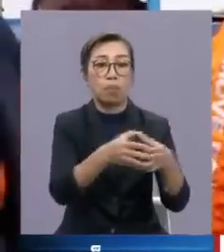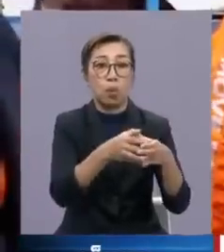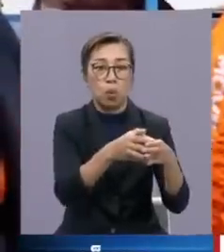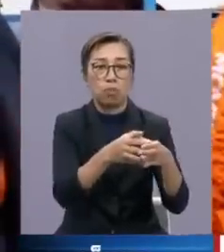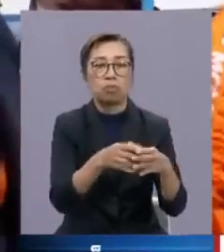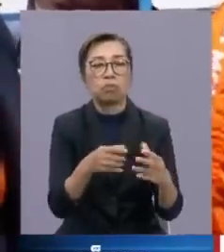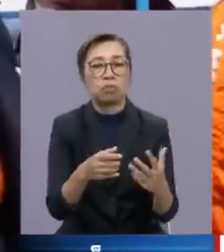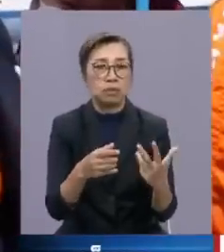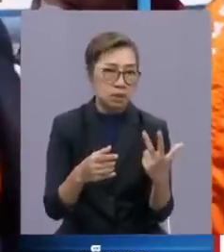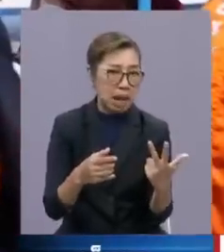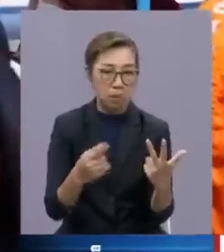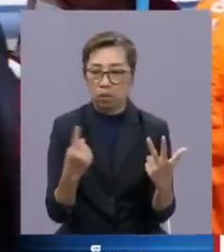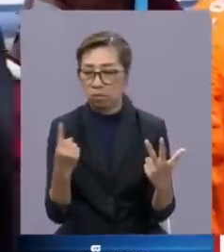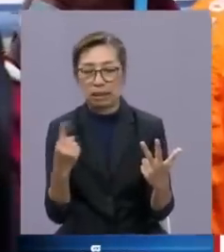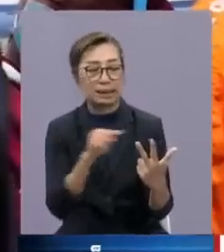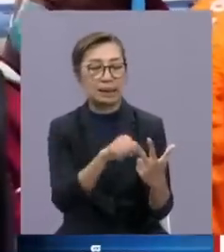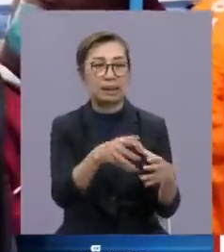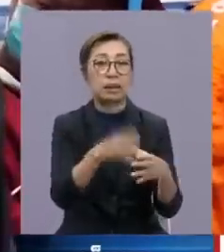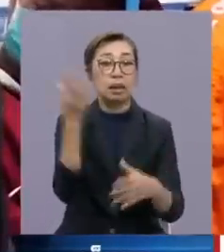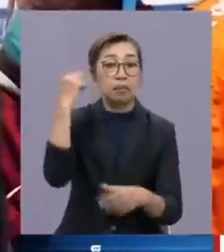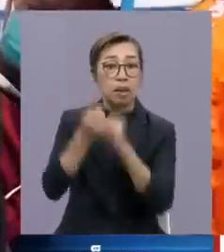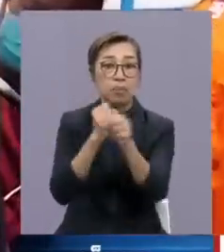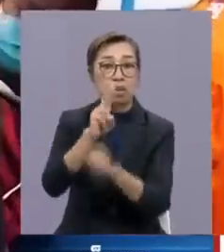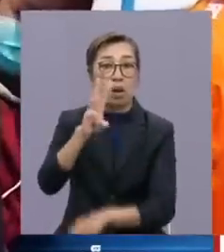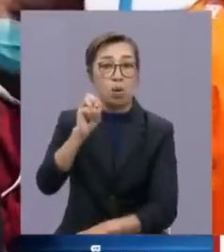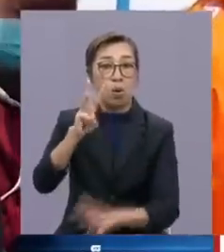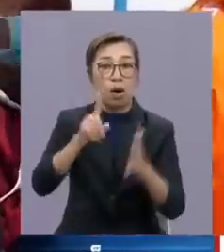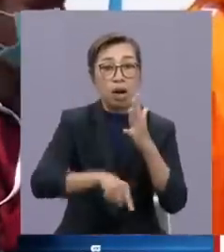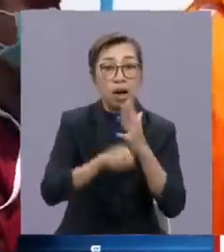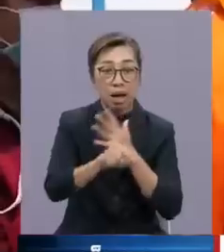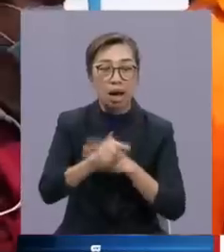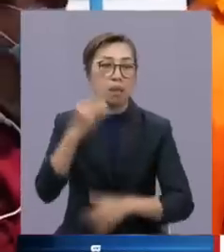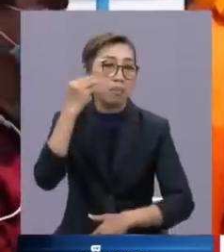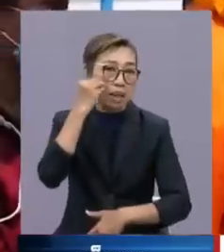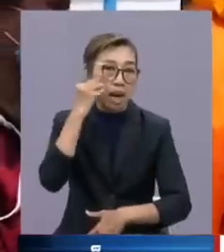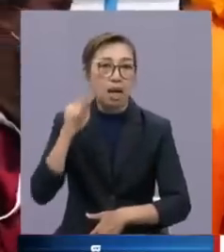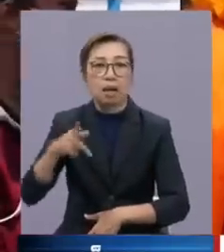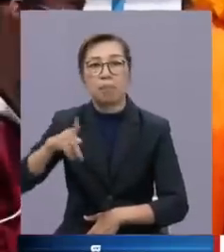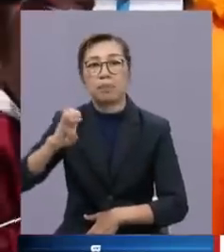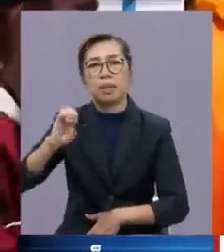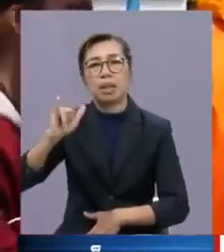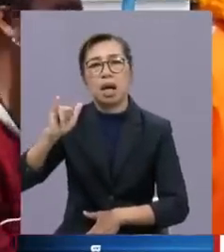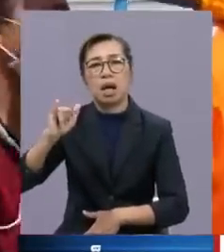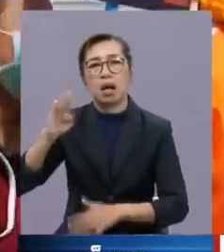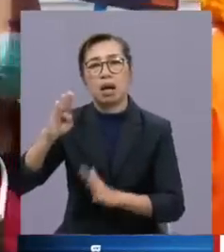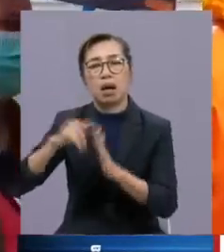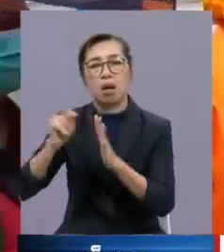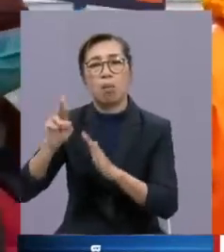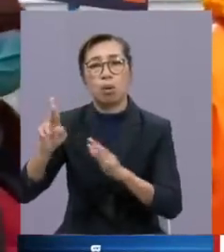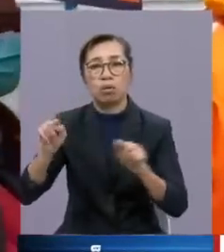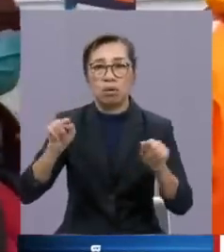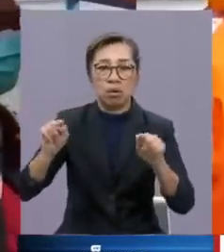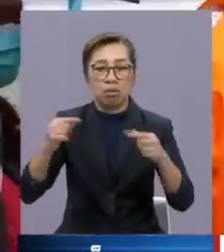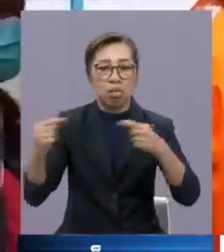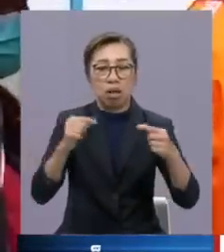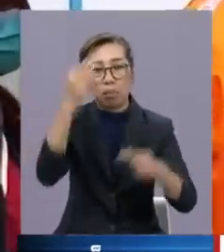ภาพันธ์ปี66มีการเกิดวิวาทะกันระหว่างคุณพิธากับคุณปิยะบุตรเนื่องมาจากสาเหตุก็คืออาจารย์ป๊อกปิยะบุตรเนี่ย